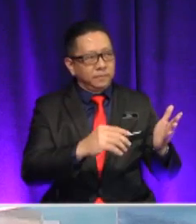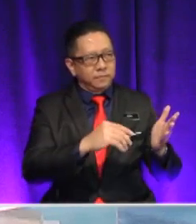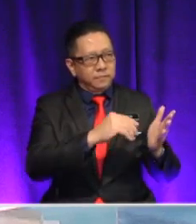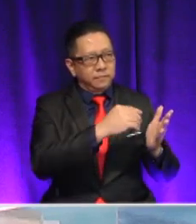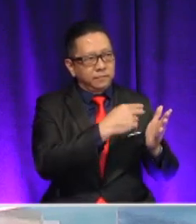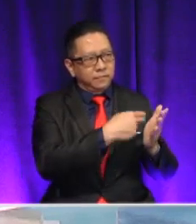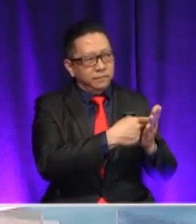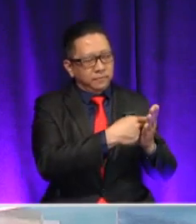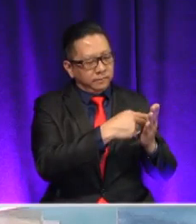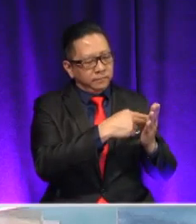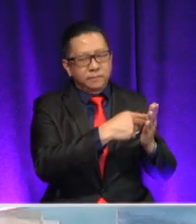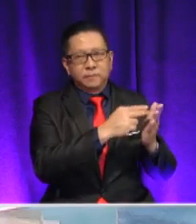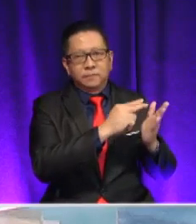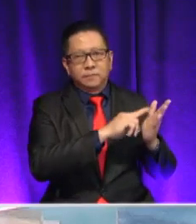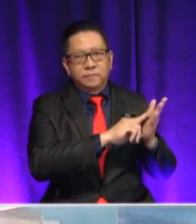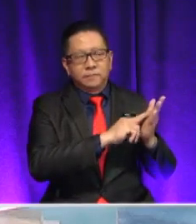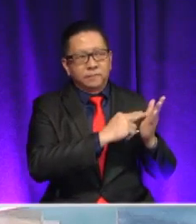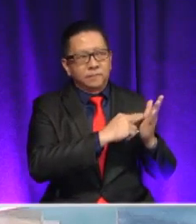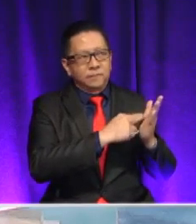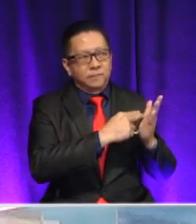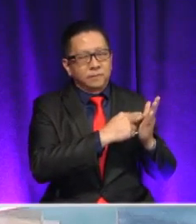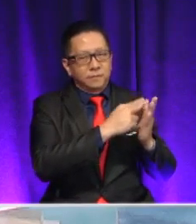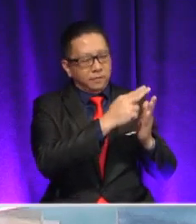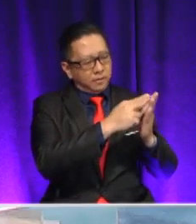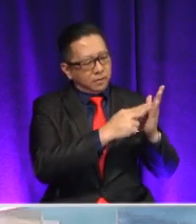di atas ke bawah oke